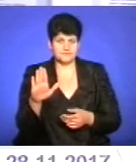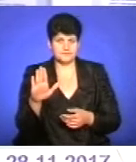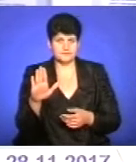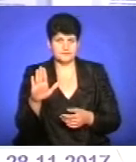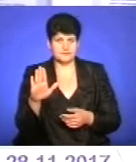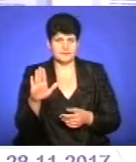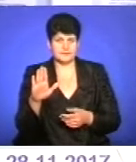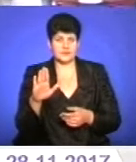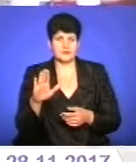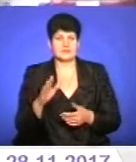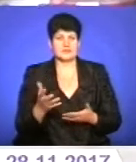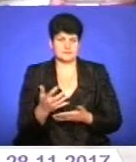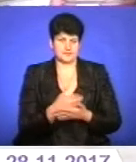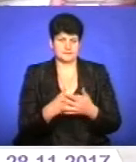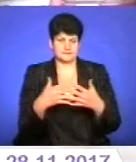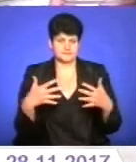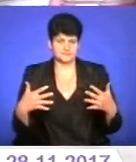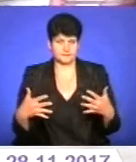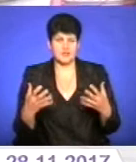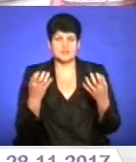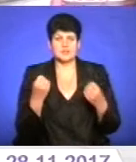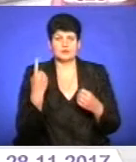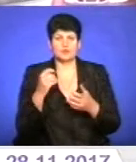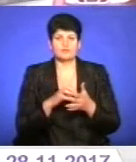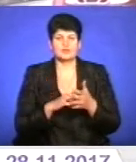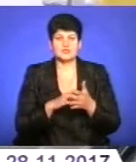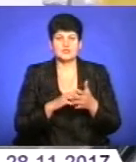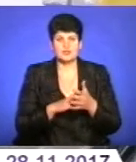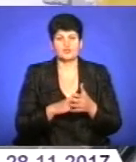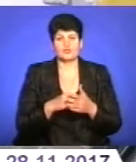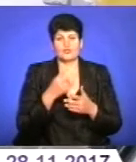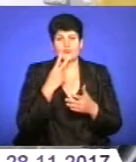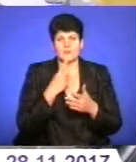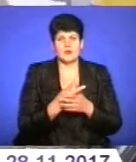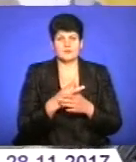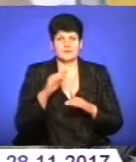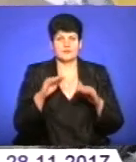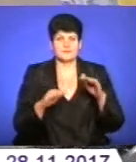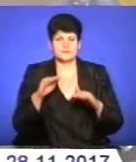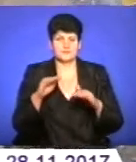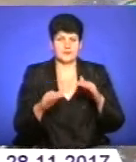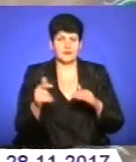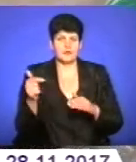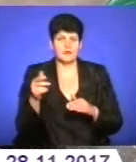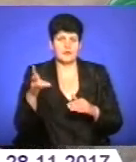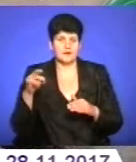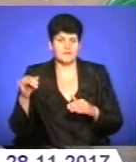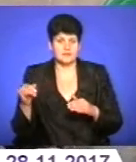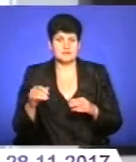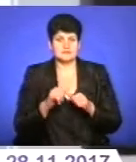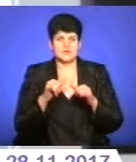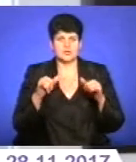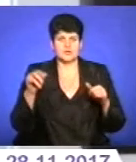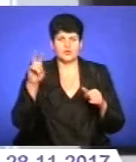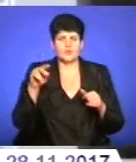з акцизного збору. Ще одну причину подорожчання науковець вбачає у нестабільності національної валюти. Каже, зростання долара всього